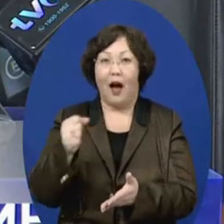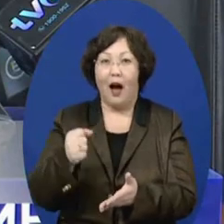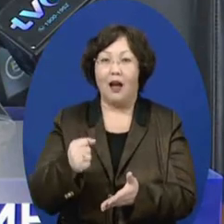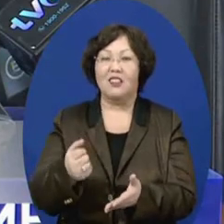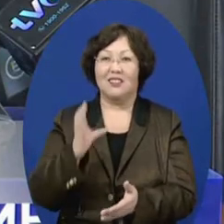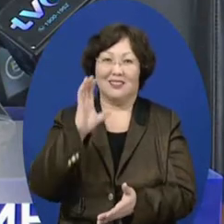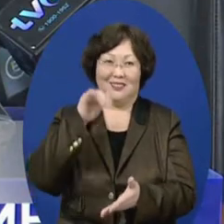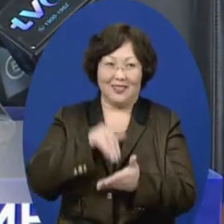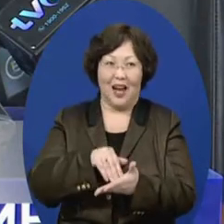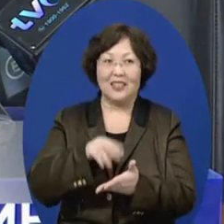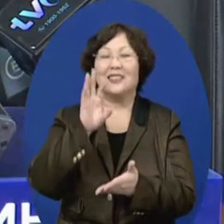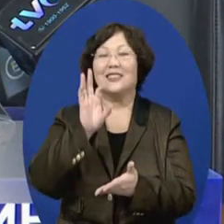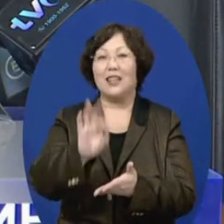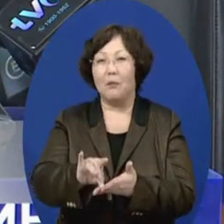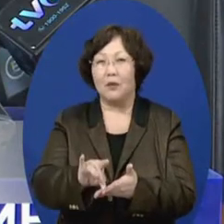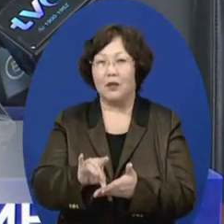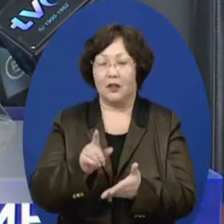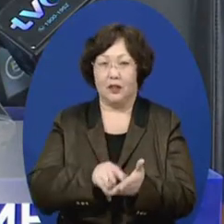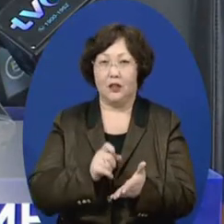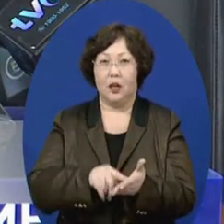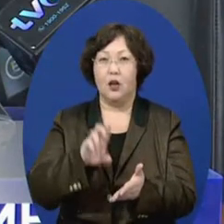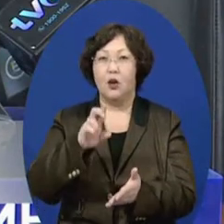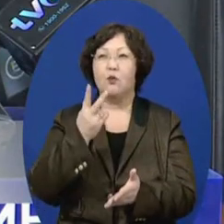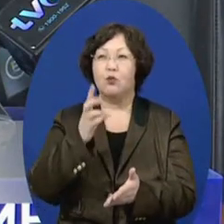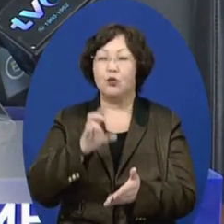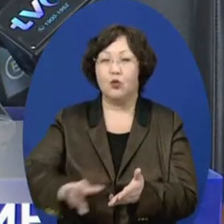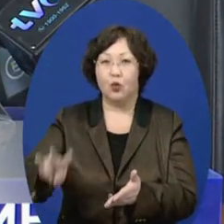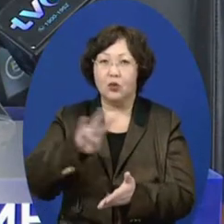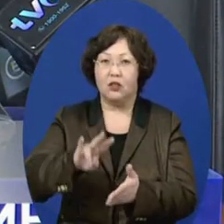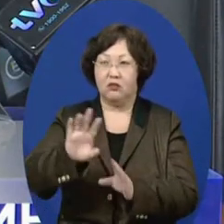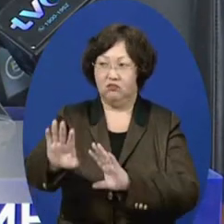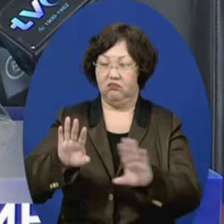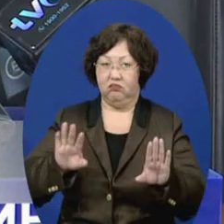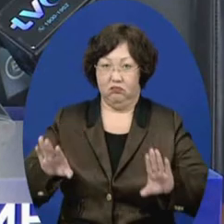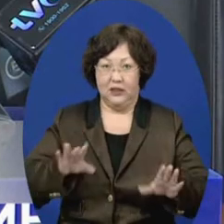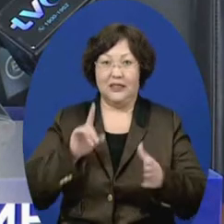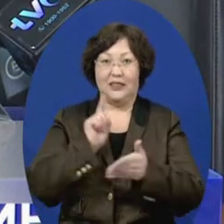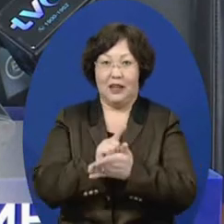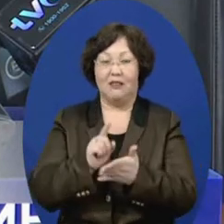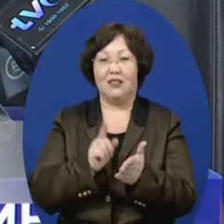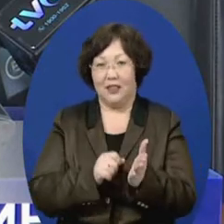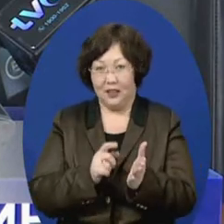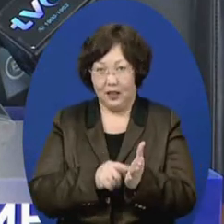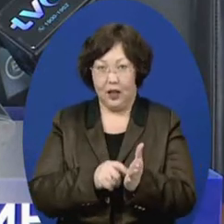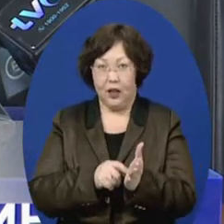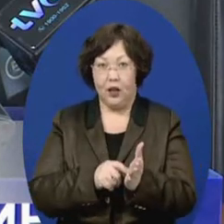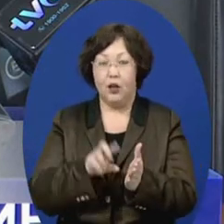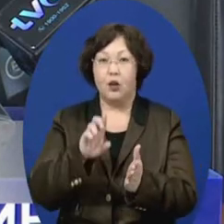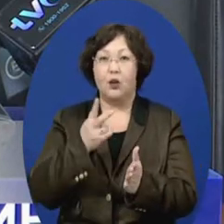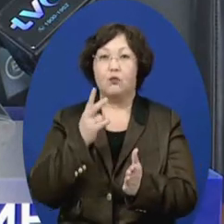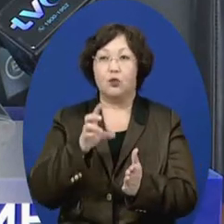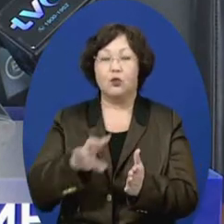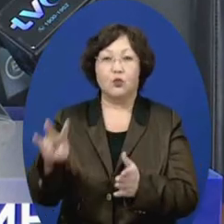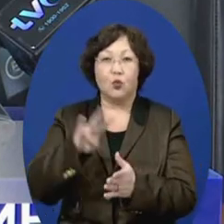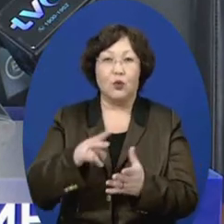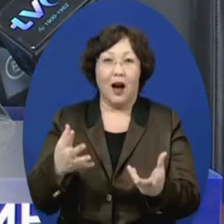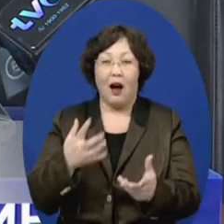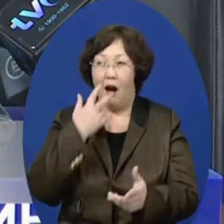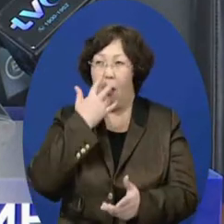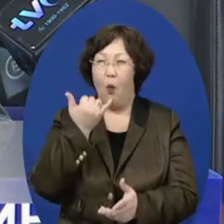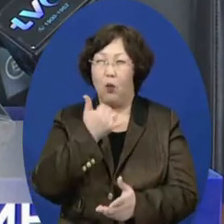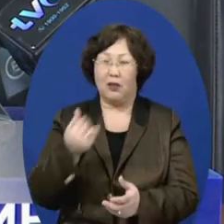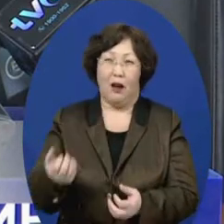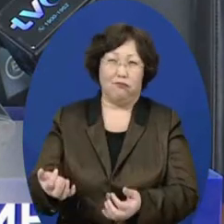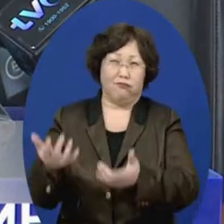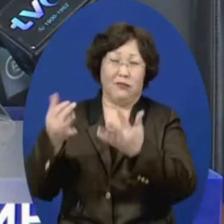зайлшгүй их ёстой гэж харж. За бүсчилсэн хэлбэр рүү оруулах хэрэгтэй нэн шаардлагатай харагдчихээн. За бүсчилсэн хэлбэр дээр утаа хамгийн их